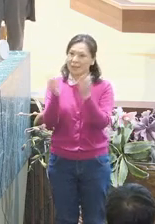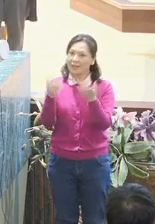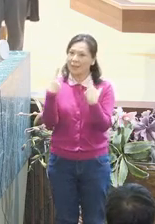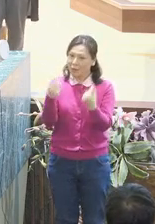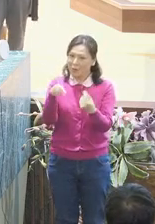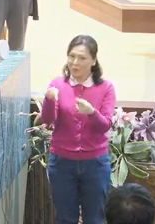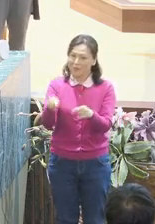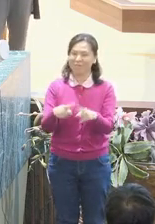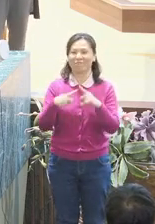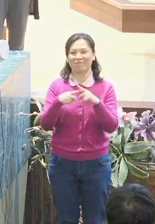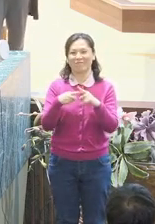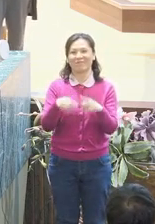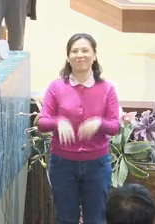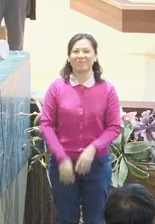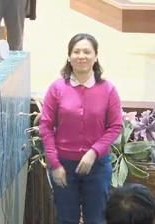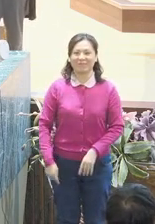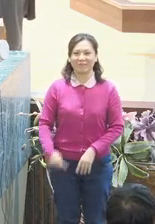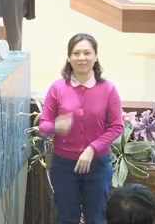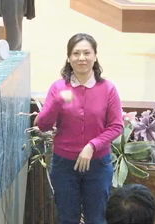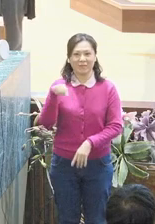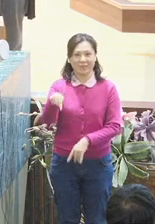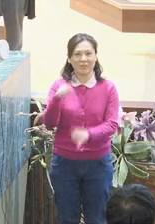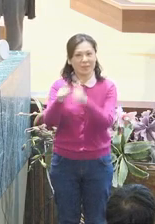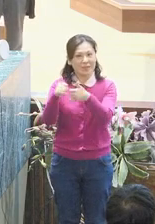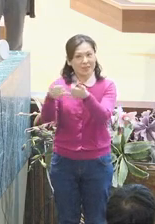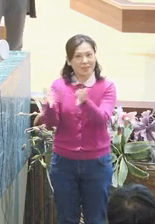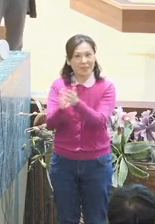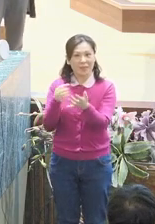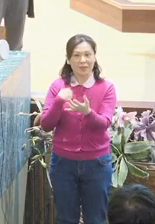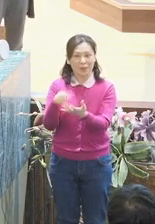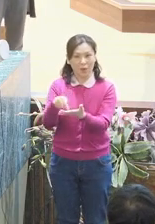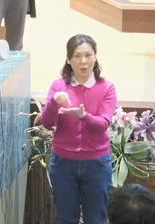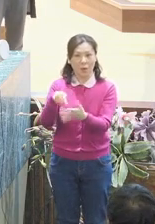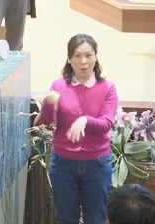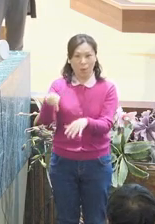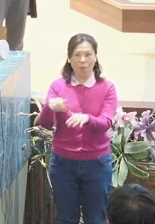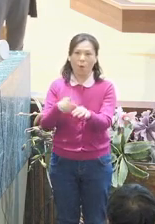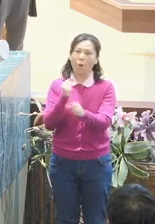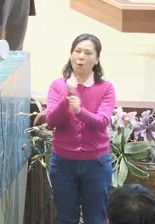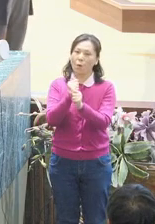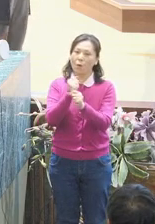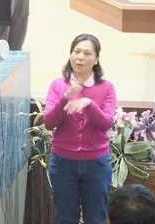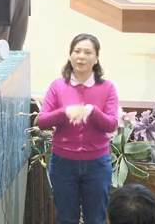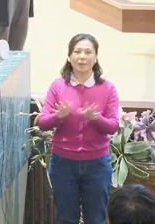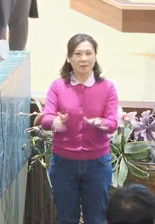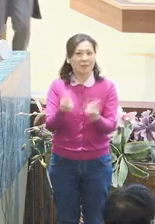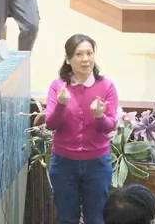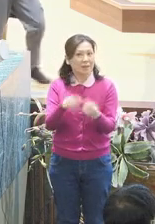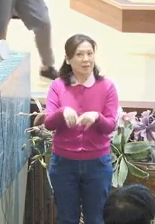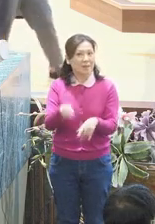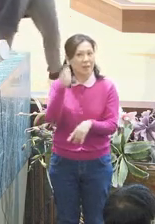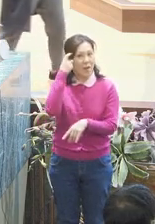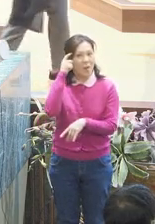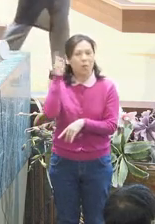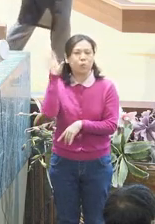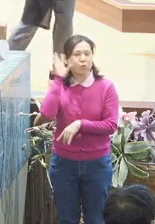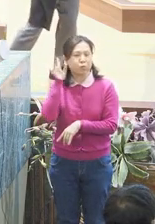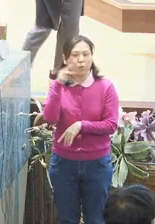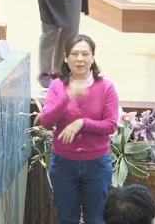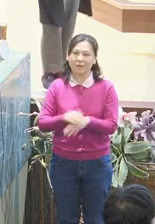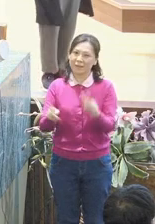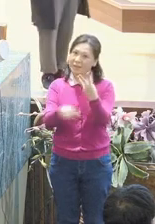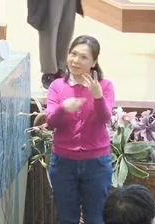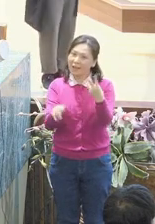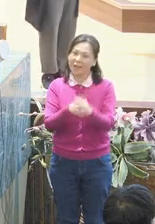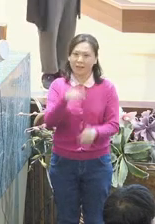人在这边，就是来自一个社群的我，今天也很想听一下由三位讲者黄焕章老